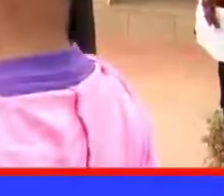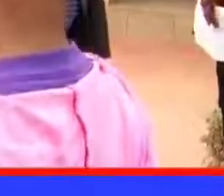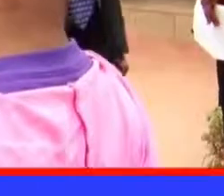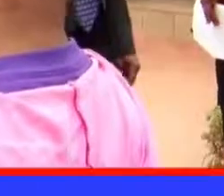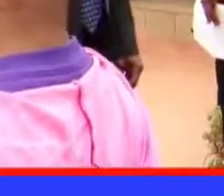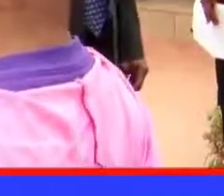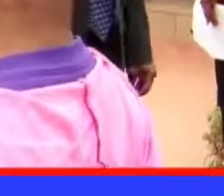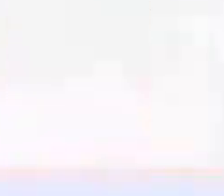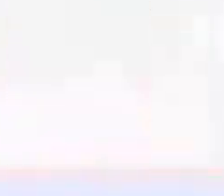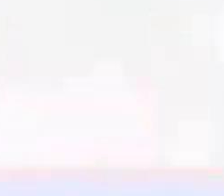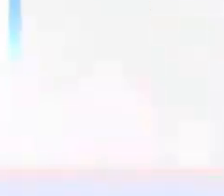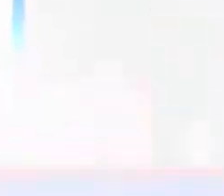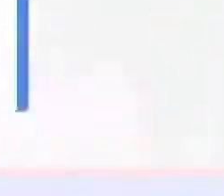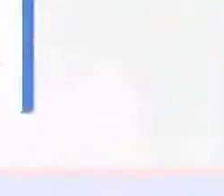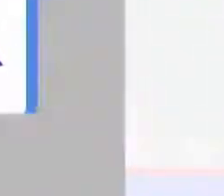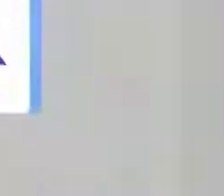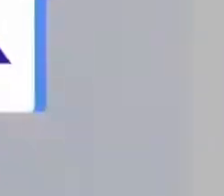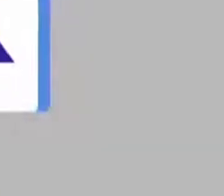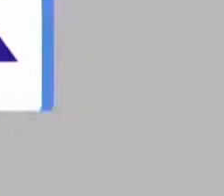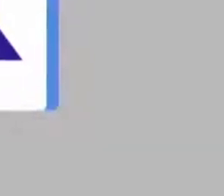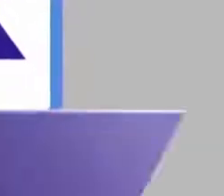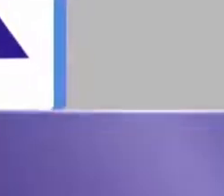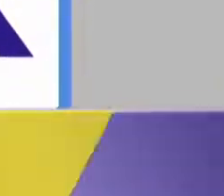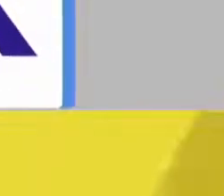wanafunzi, akisema shule zote ni sawa.